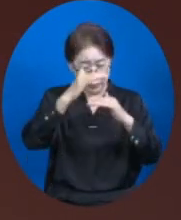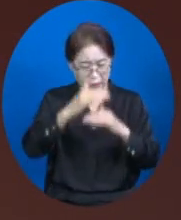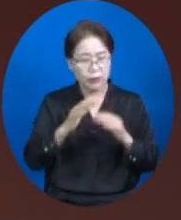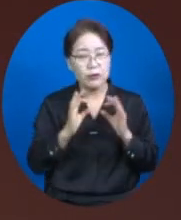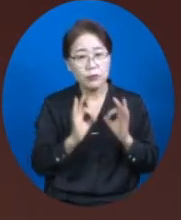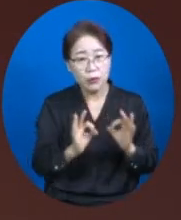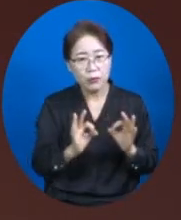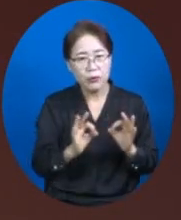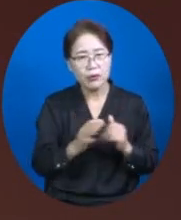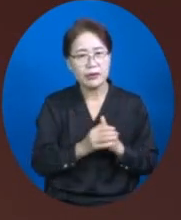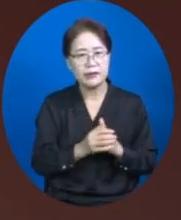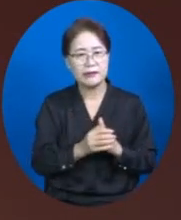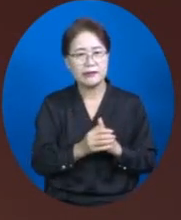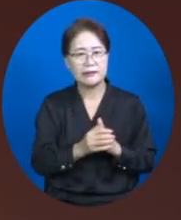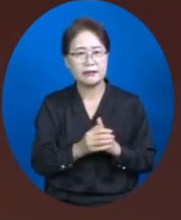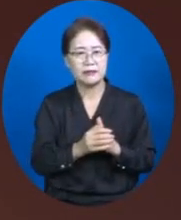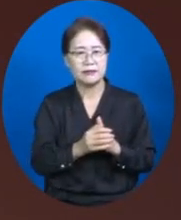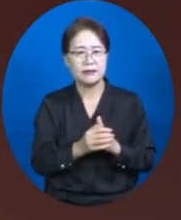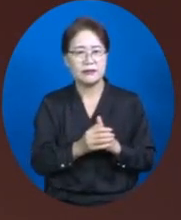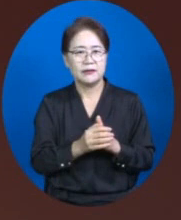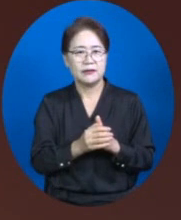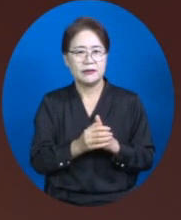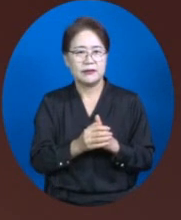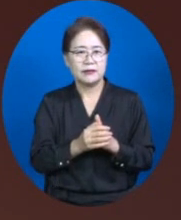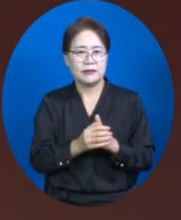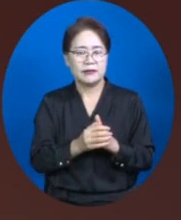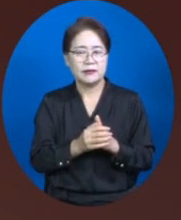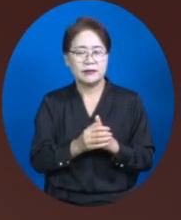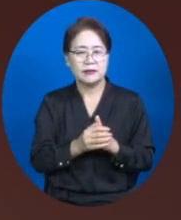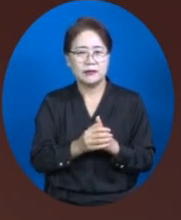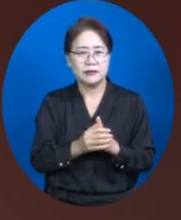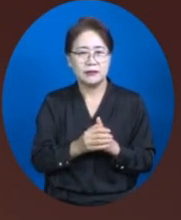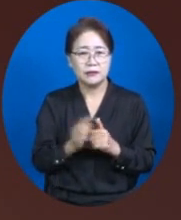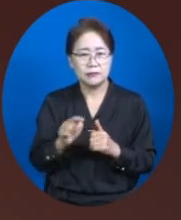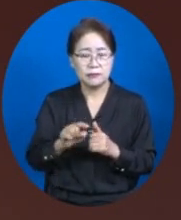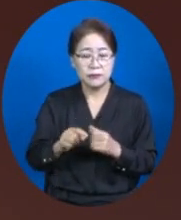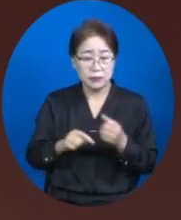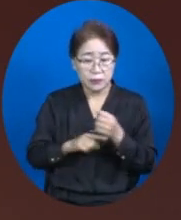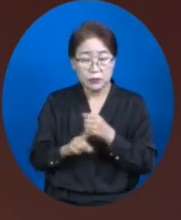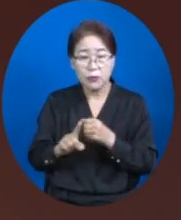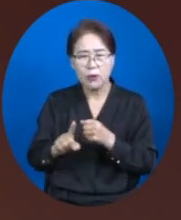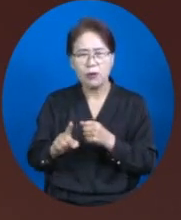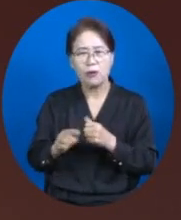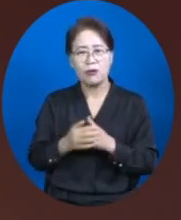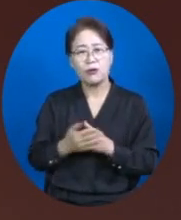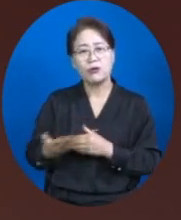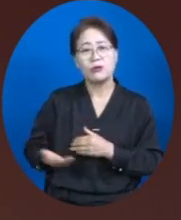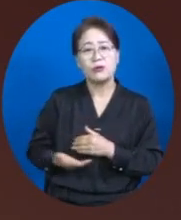되면 적용할 수 있게 하소서라는 말이에요 그러니까 여러분